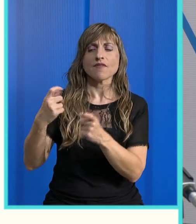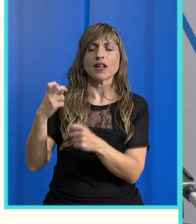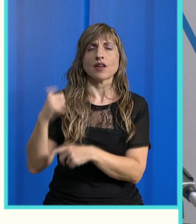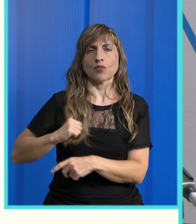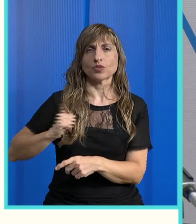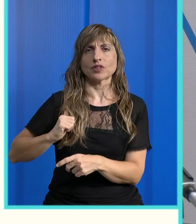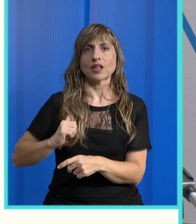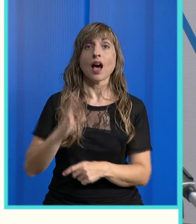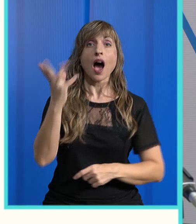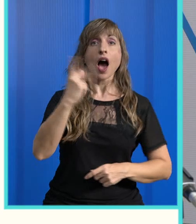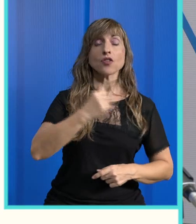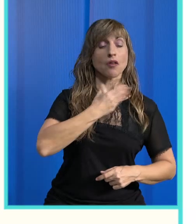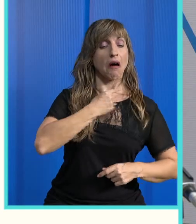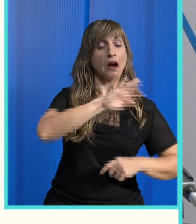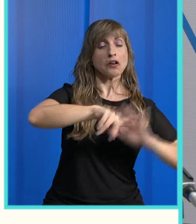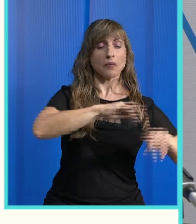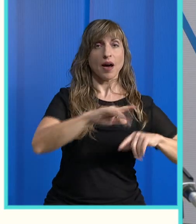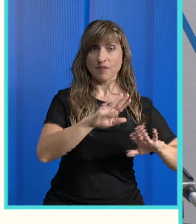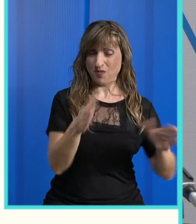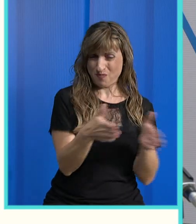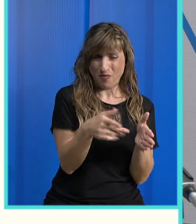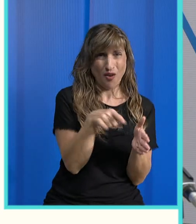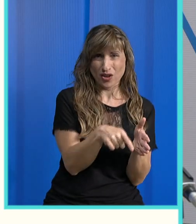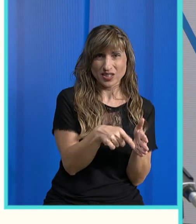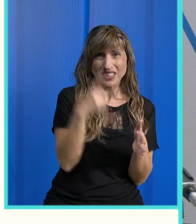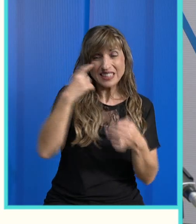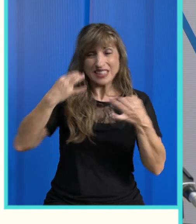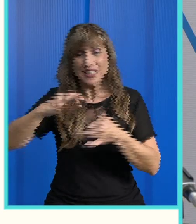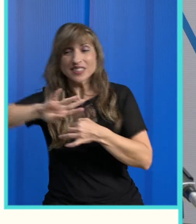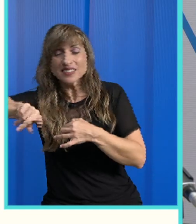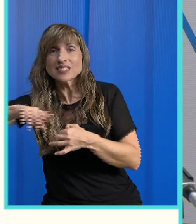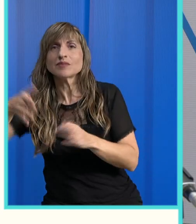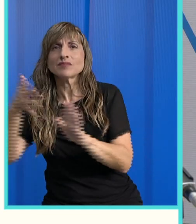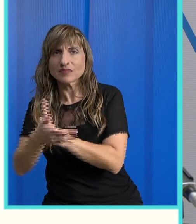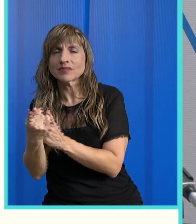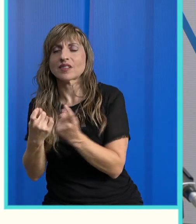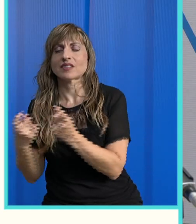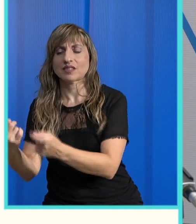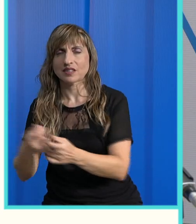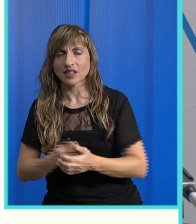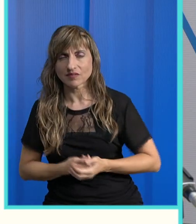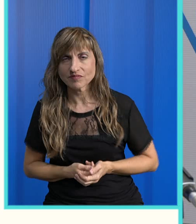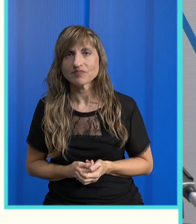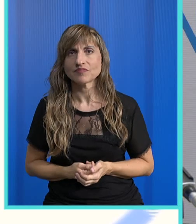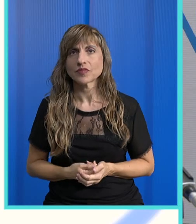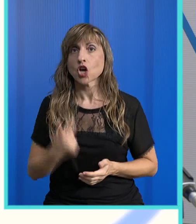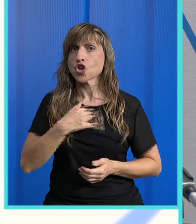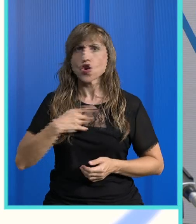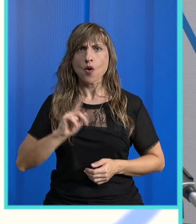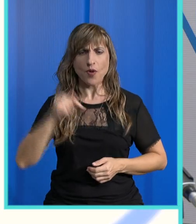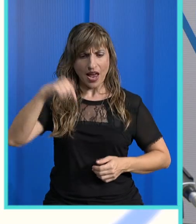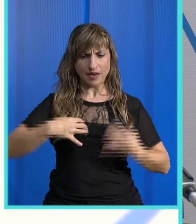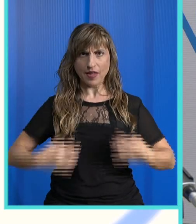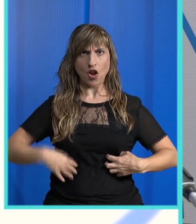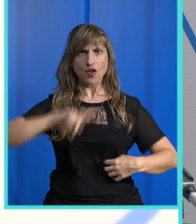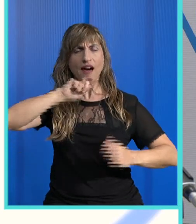perquè li ve de gust però això és una minoria ataquem les desigualtats i resultarem aquest problema i en paral·lel sí, jo no vull que hi hagi cap delicte a la nostra